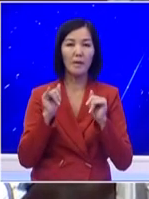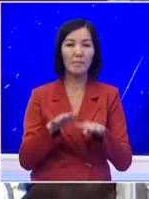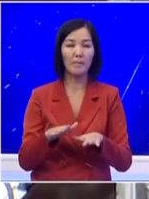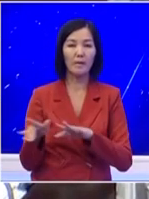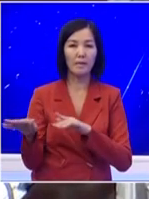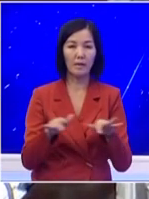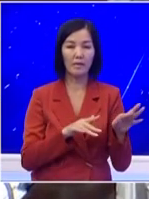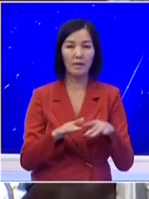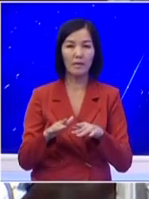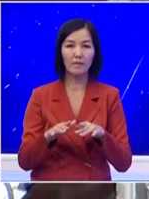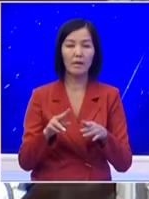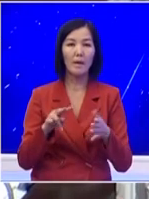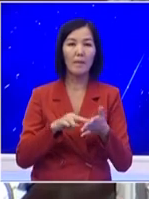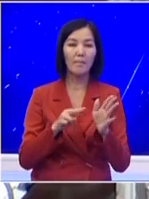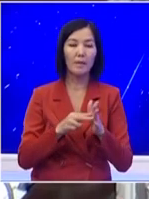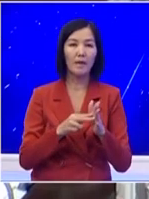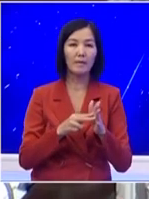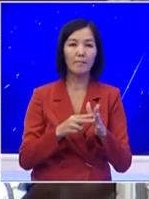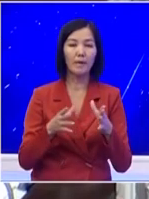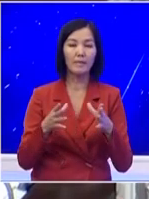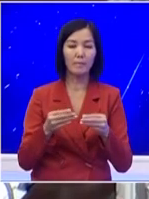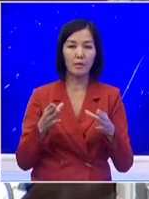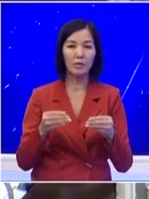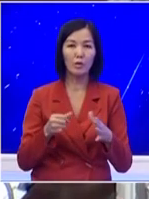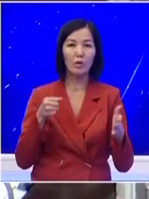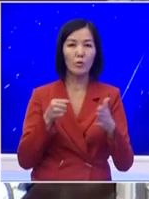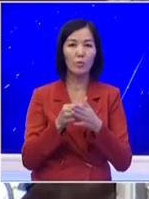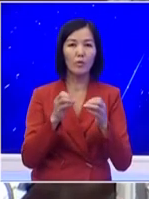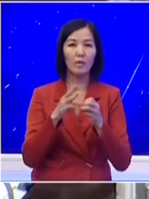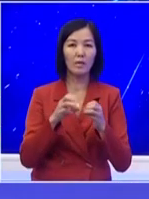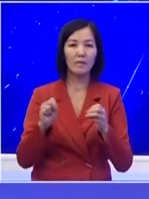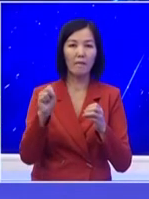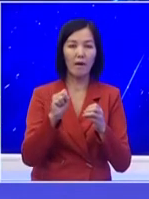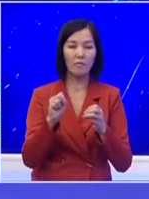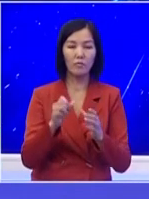Госкомиссии разработать план по смягчению карантина до 13 августа.